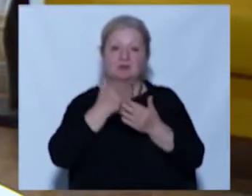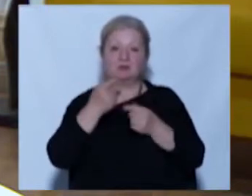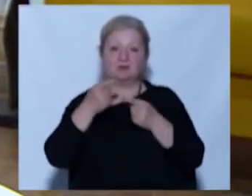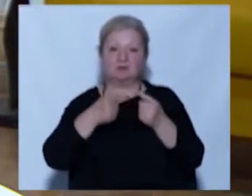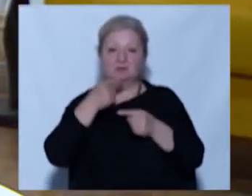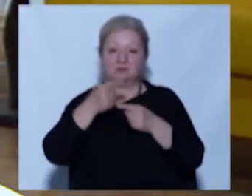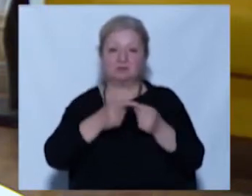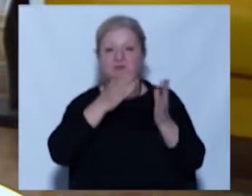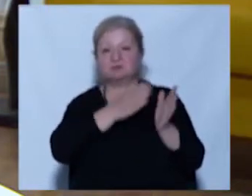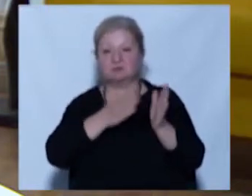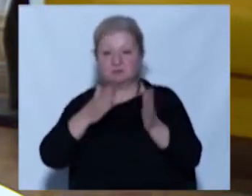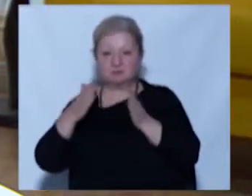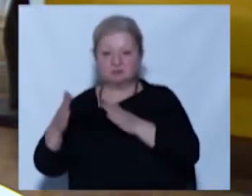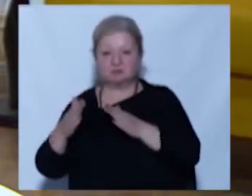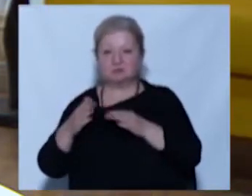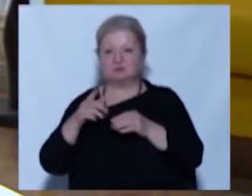თანამედროვეობის